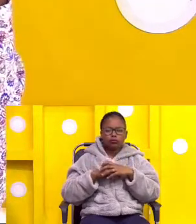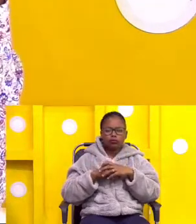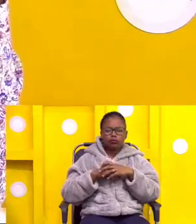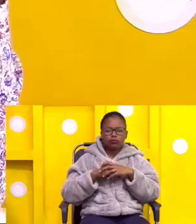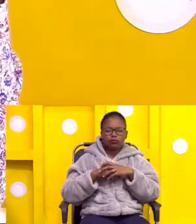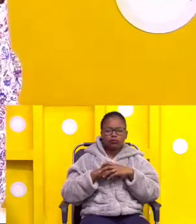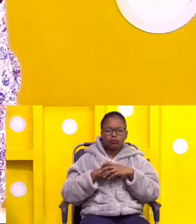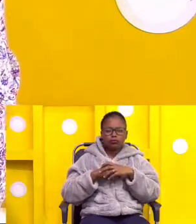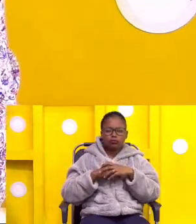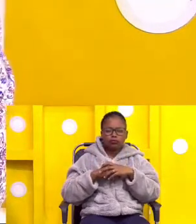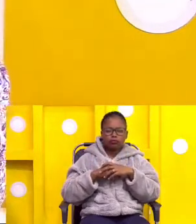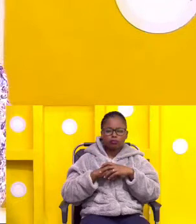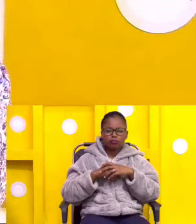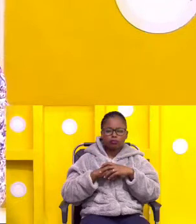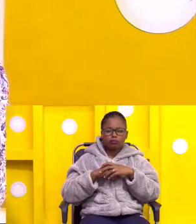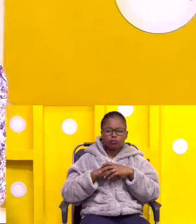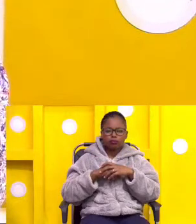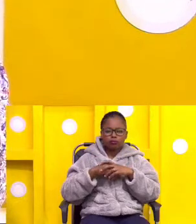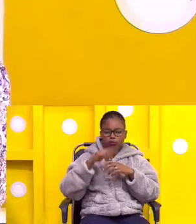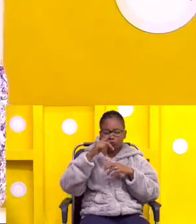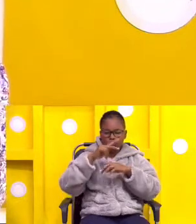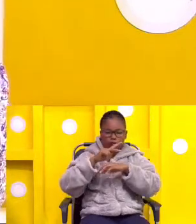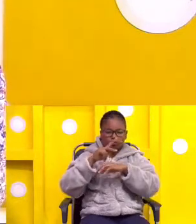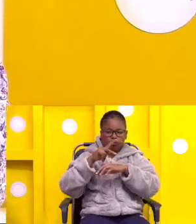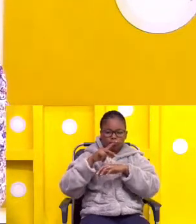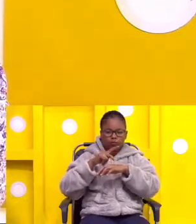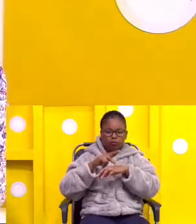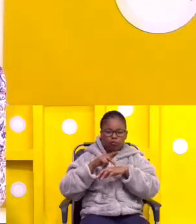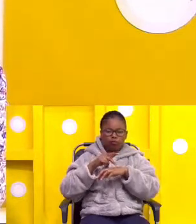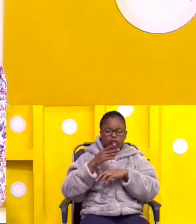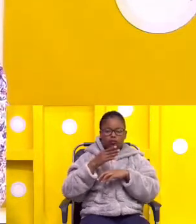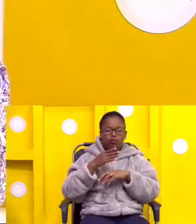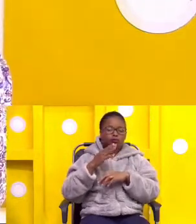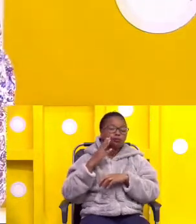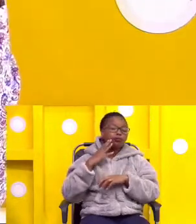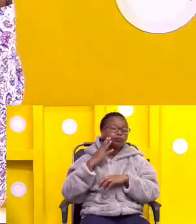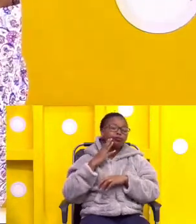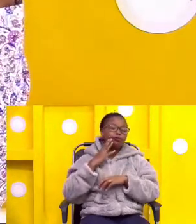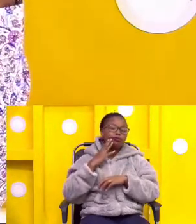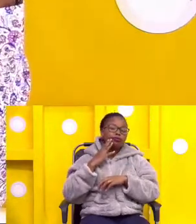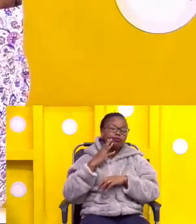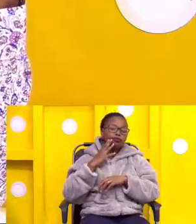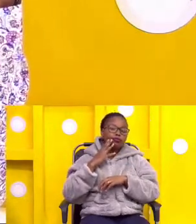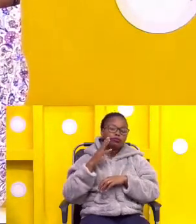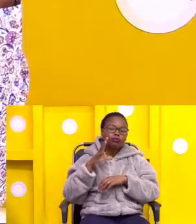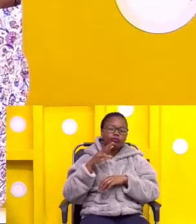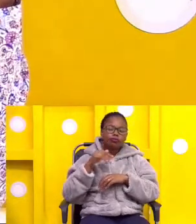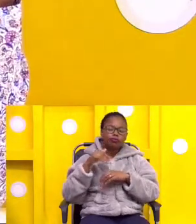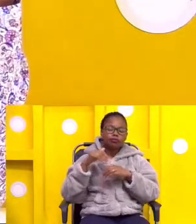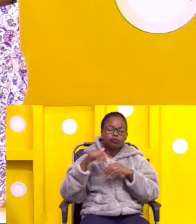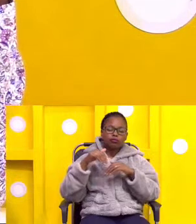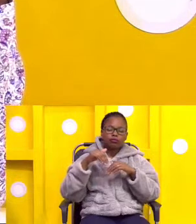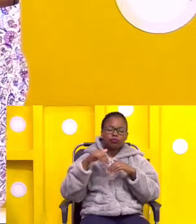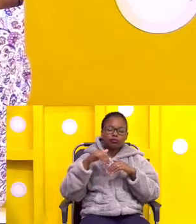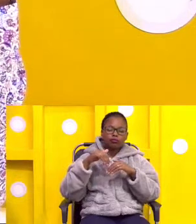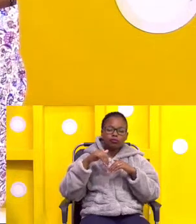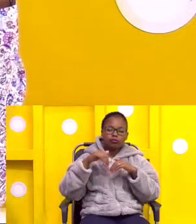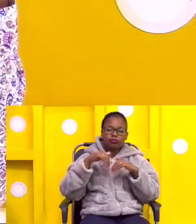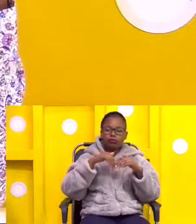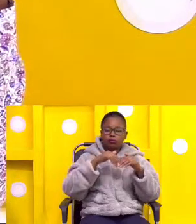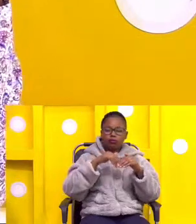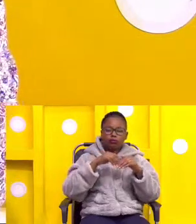Tondũ principal ũrĩa warĩ kuo arĩ wa mũtumia na arĩ wa mwena ũyũ ũngĩ. Arĩ